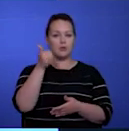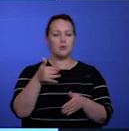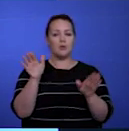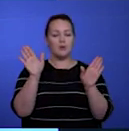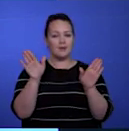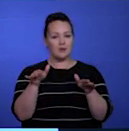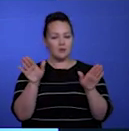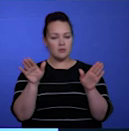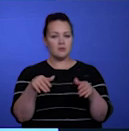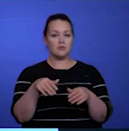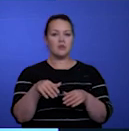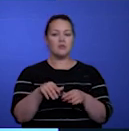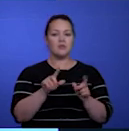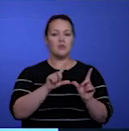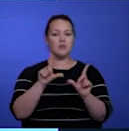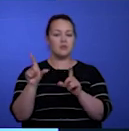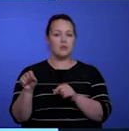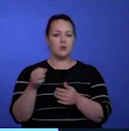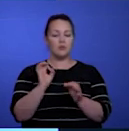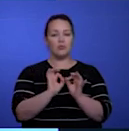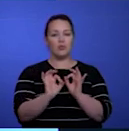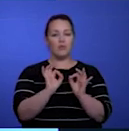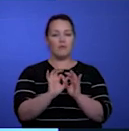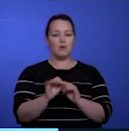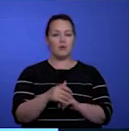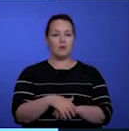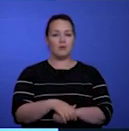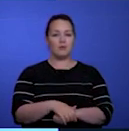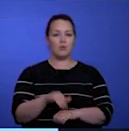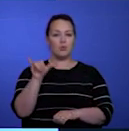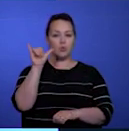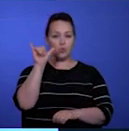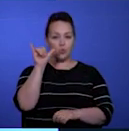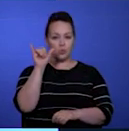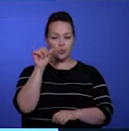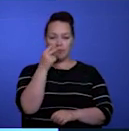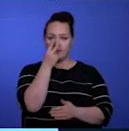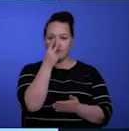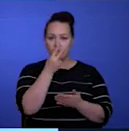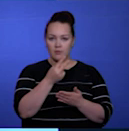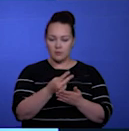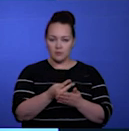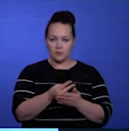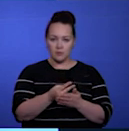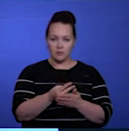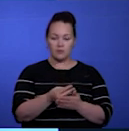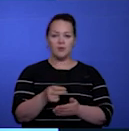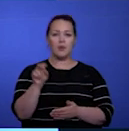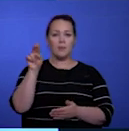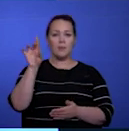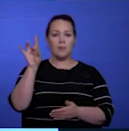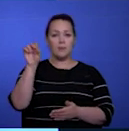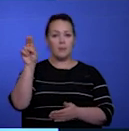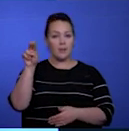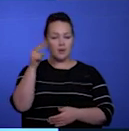ехать проверяем у видеть или привет видеть